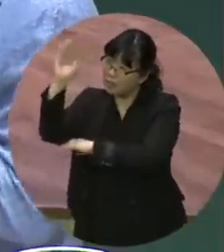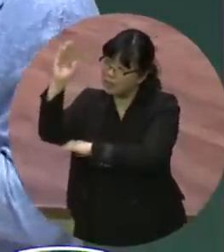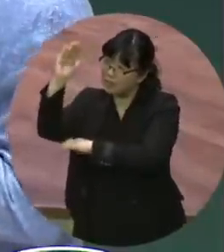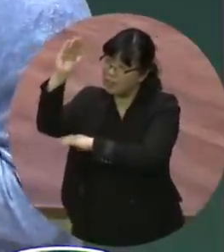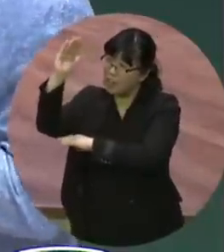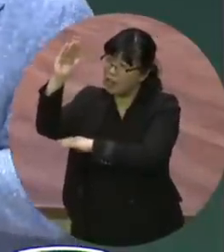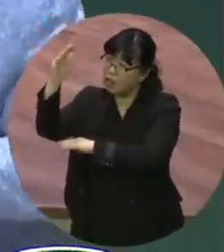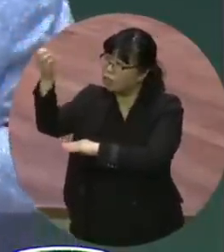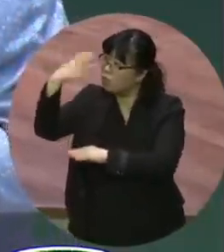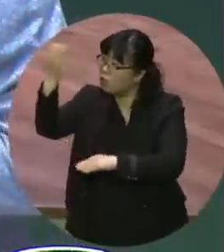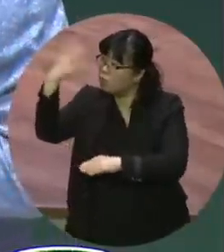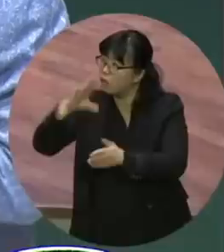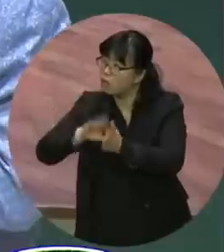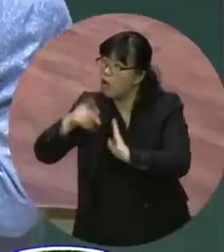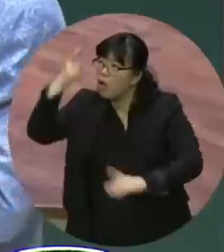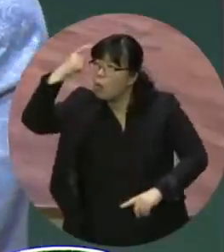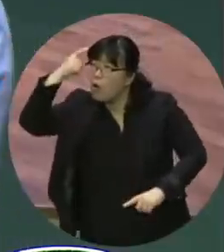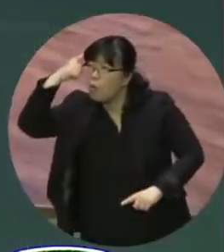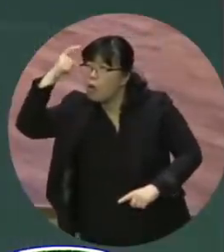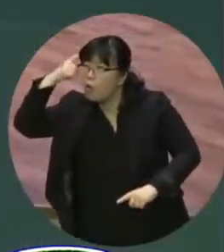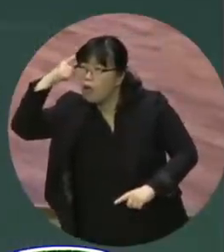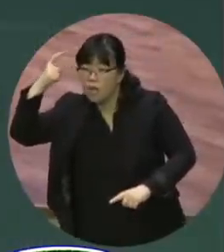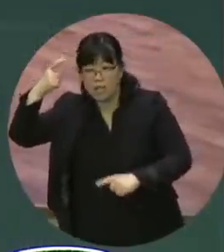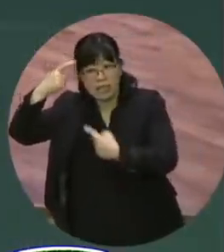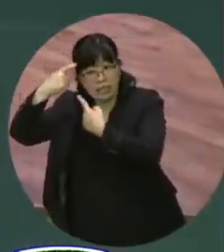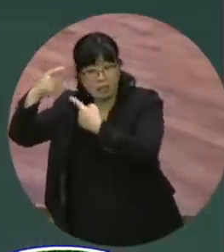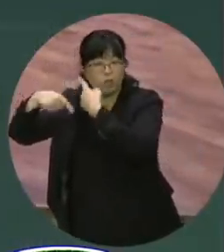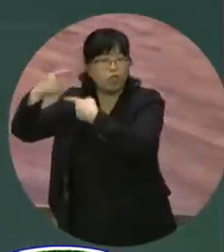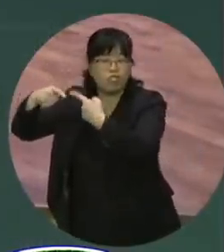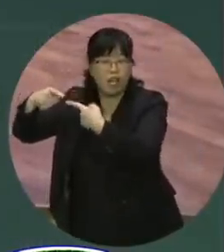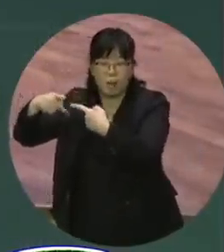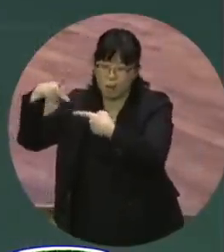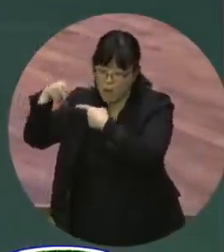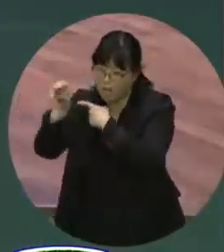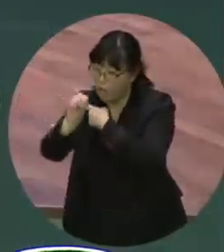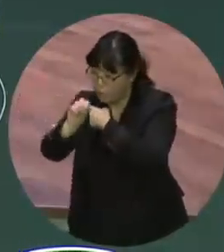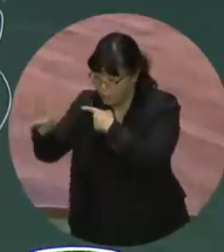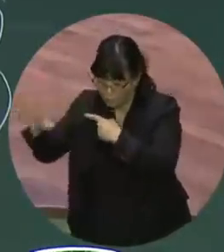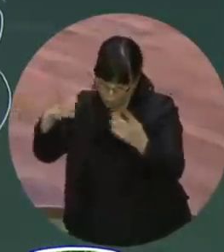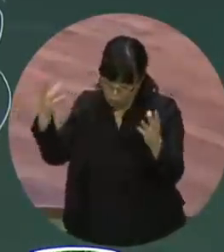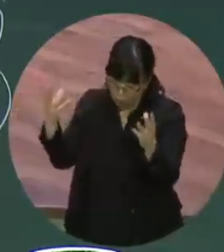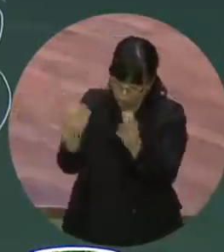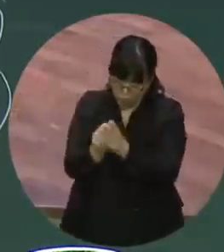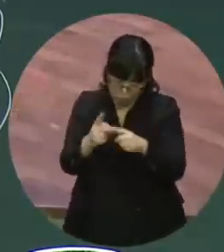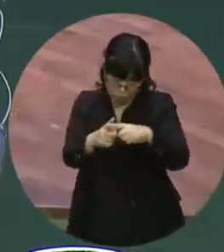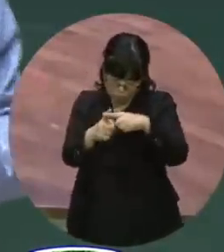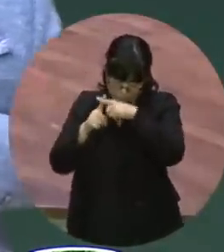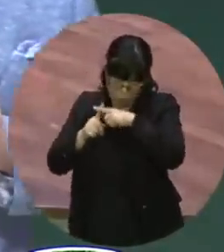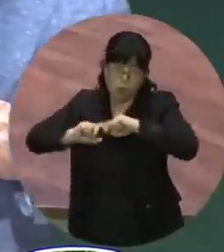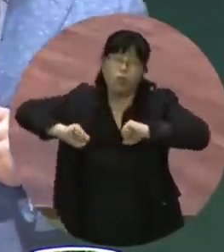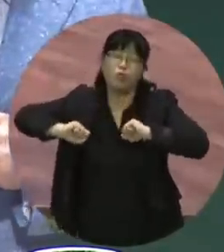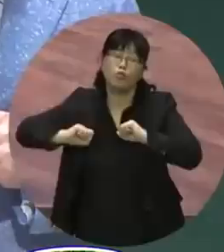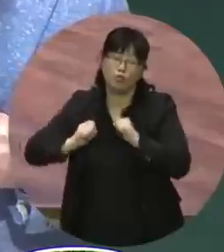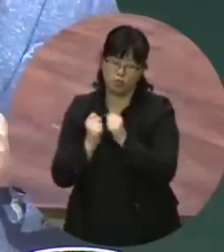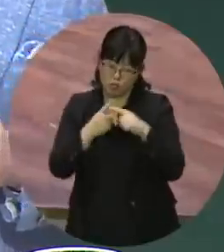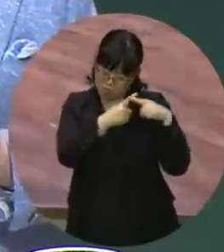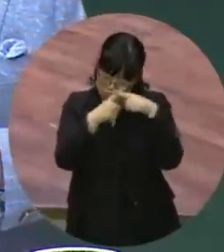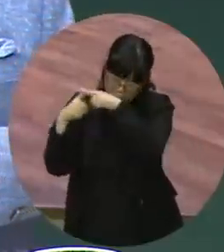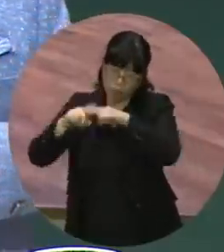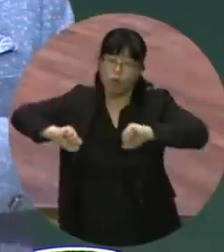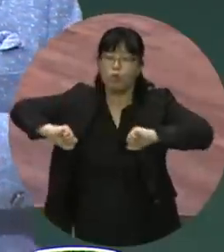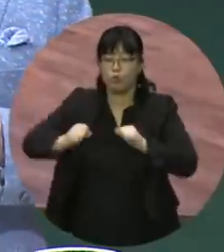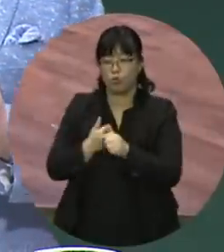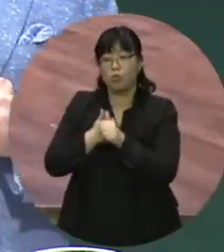이번에 십자가에 못 박으시기 바랍니다. 어떻게 못 박습니까? 순종, 순종, 순종으로. 왜가 되세요?